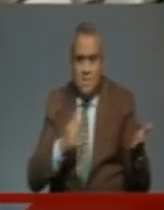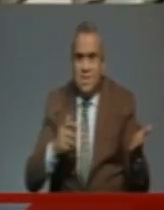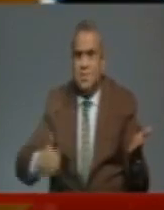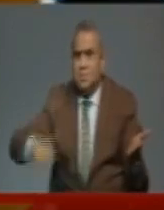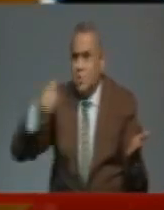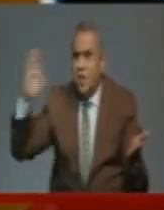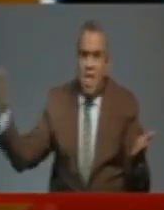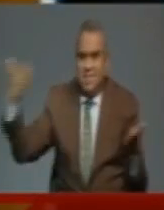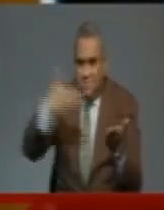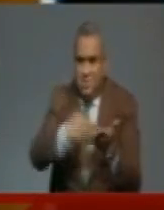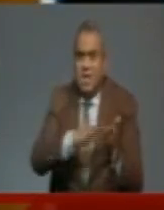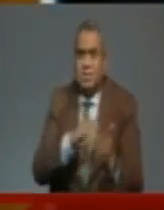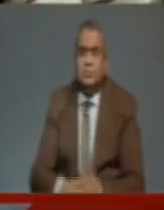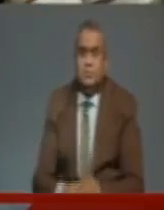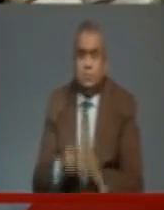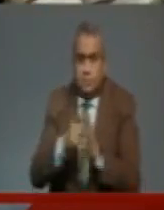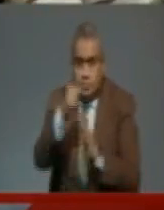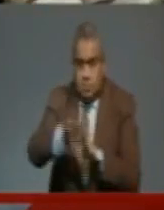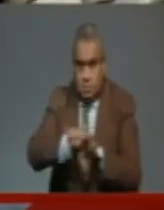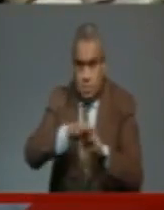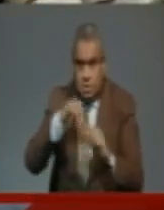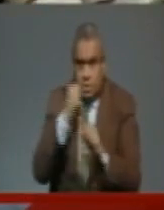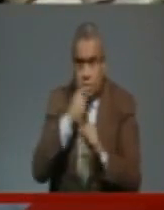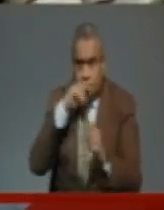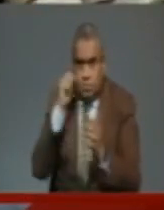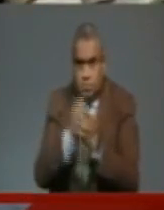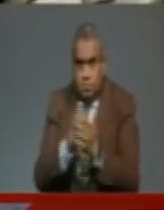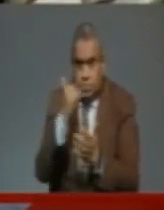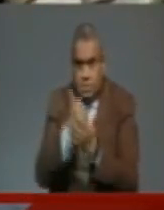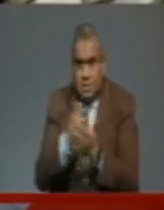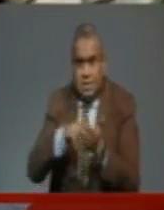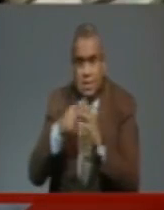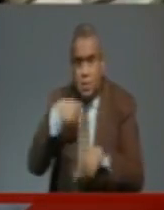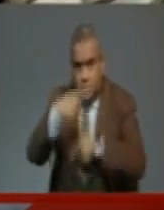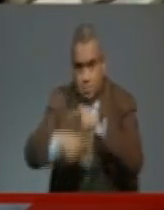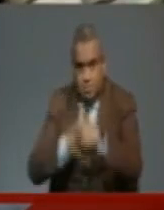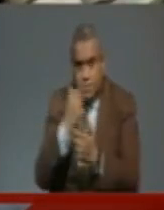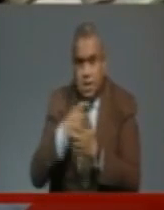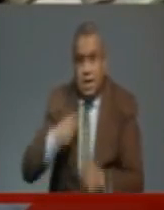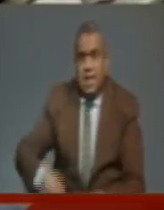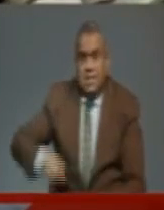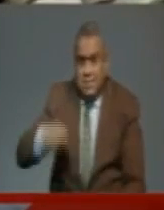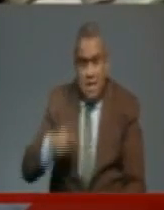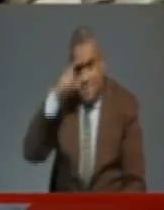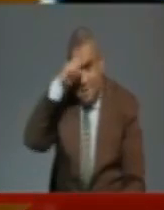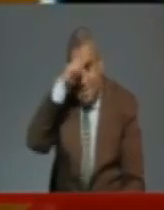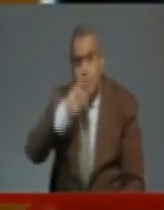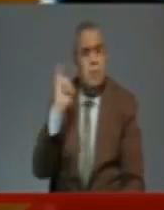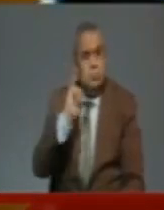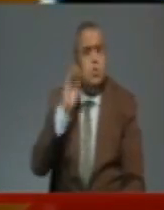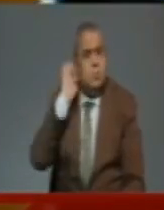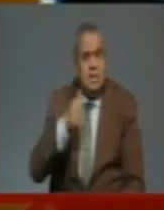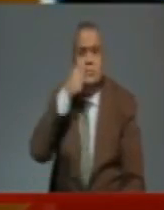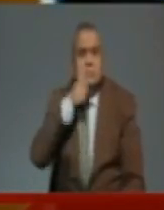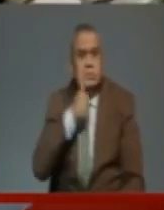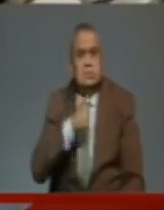تمام يا فندم. فاحنا اللي احنا عملناه لا، مشينا بنموذج تاني. اه مكلف علينا. اه ايه؟ مكلف شوي، مكلف علينا